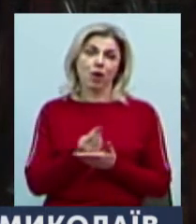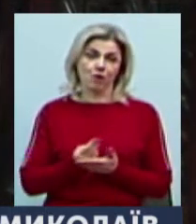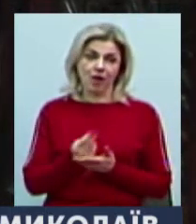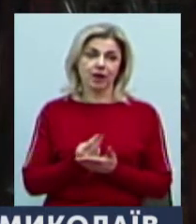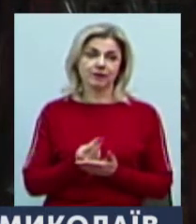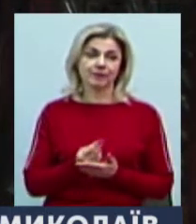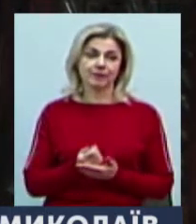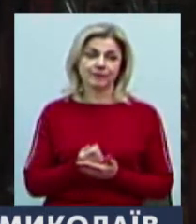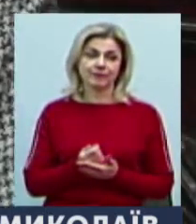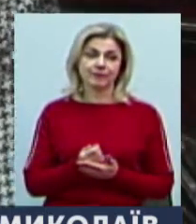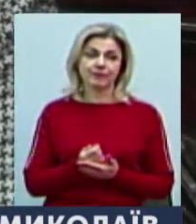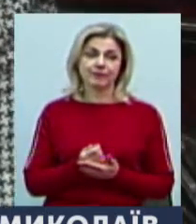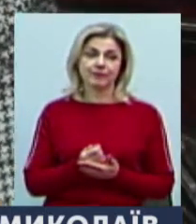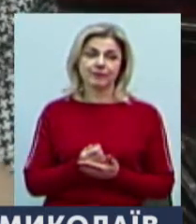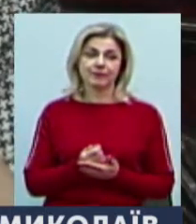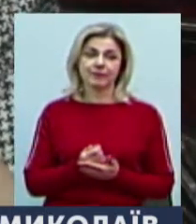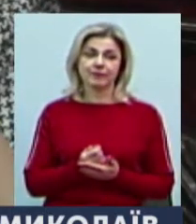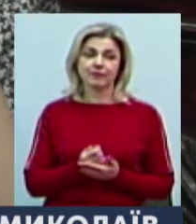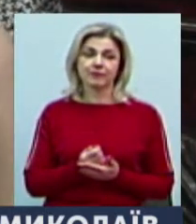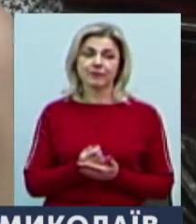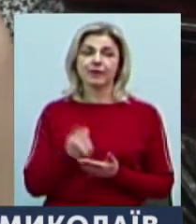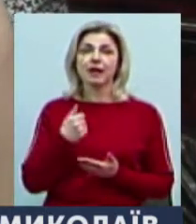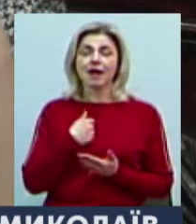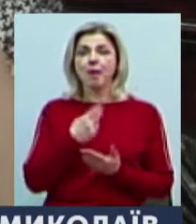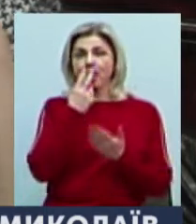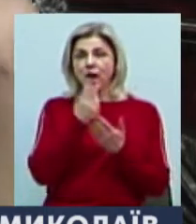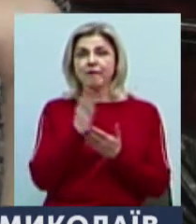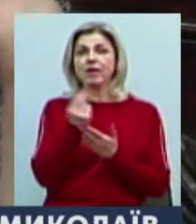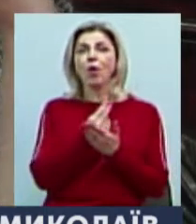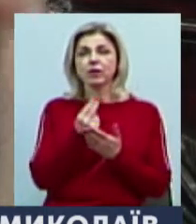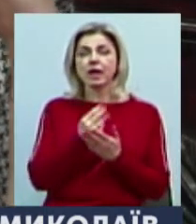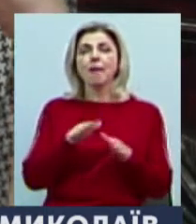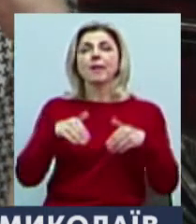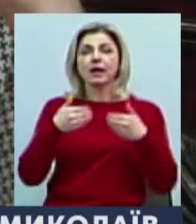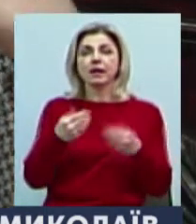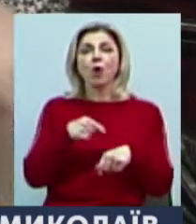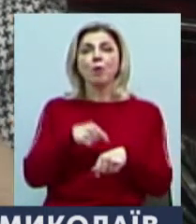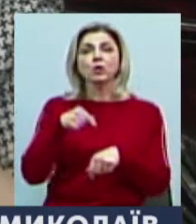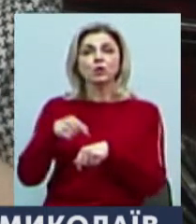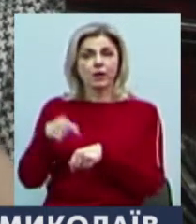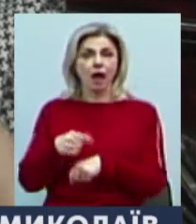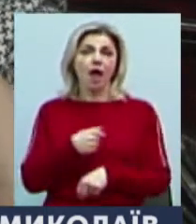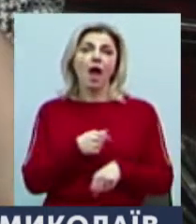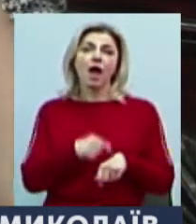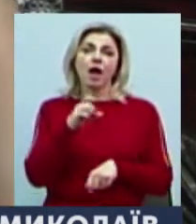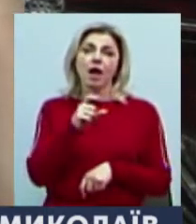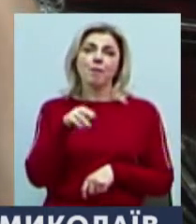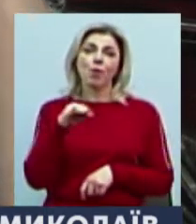Я полюбляю виражати в картинах почуття, емоції. Мене